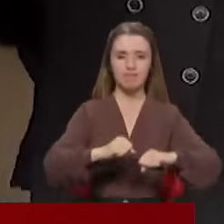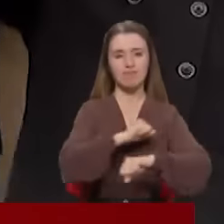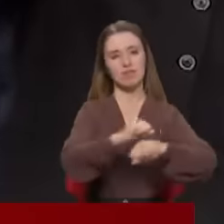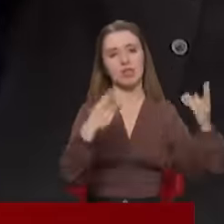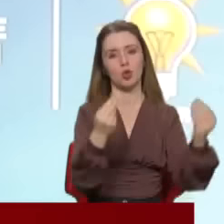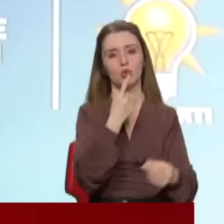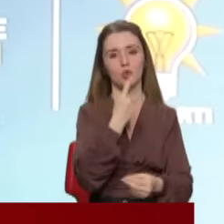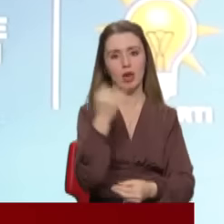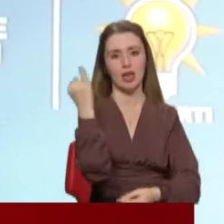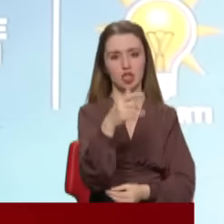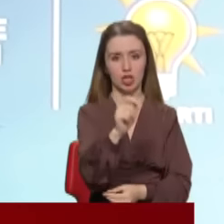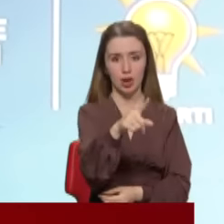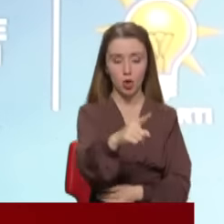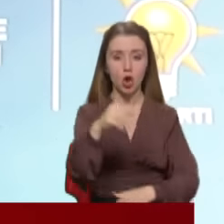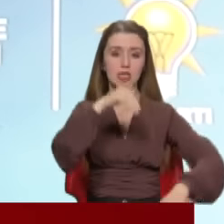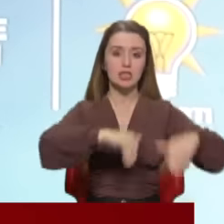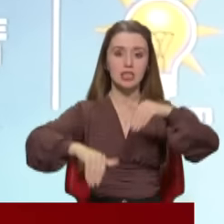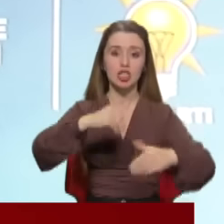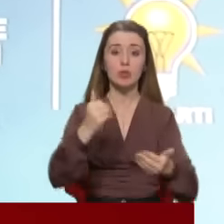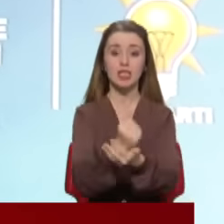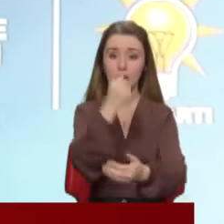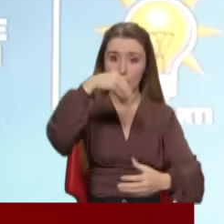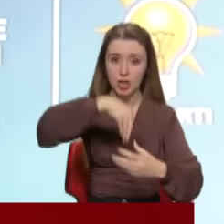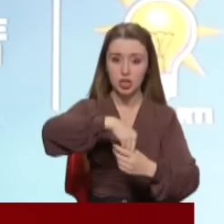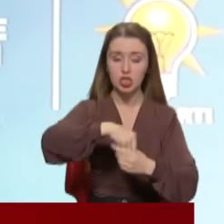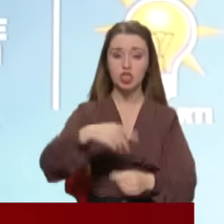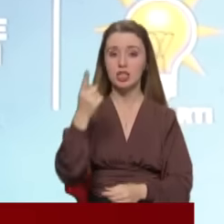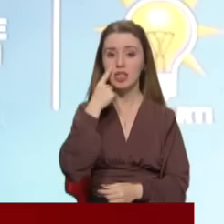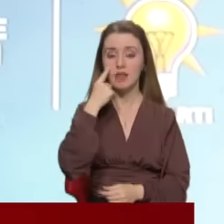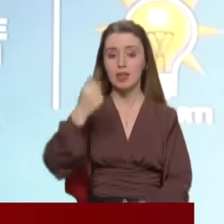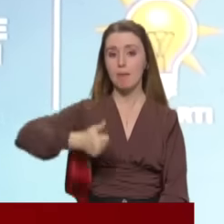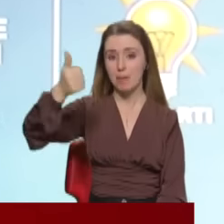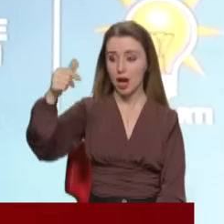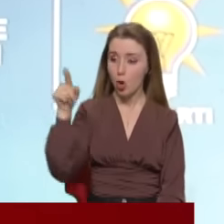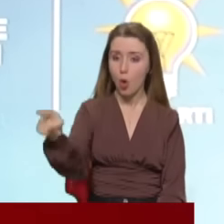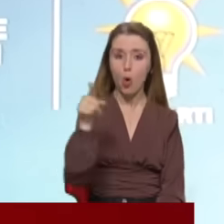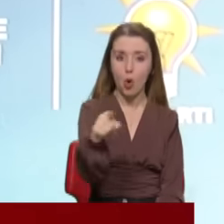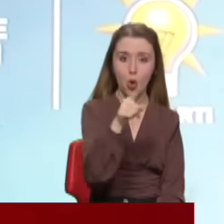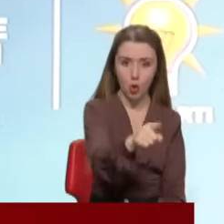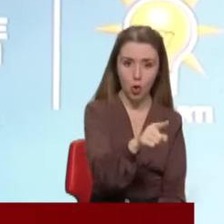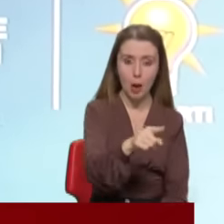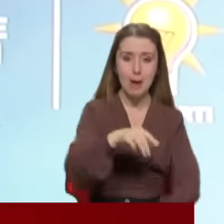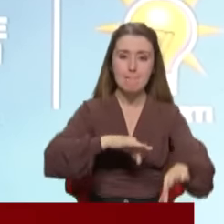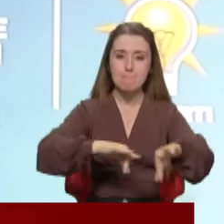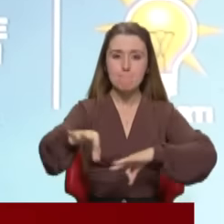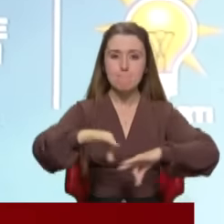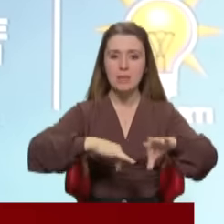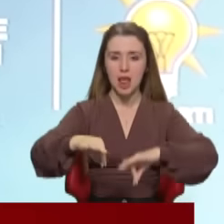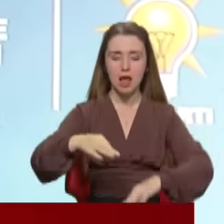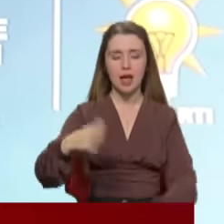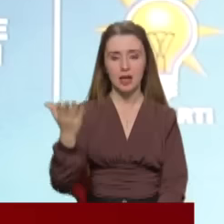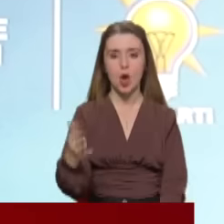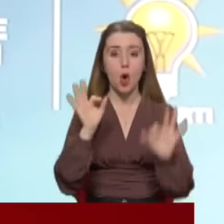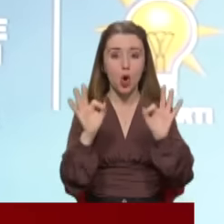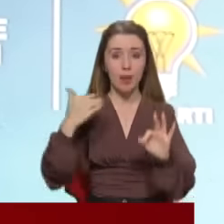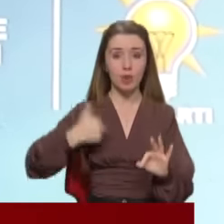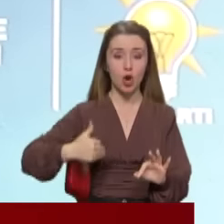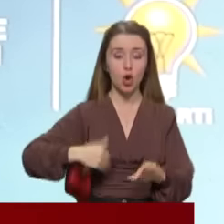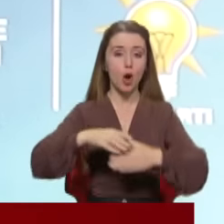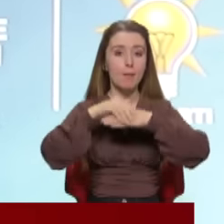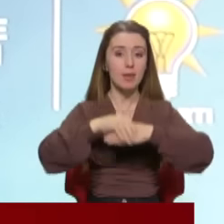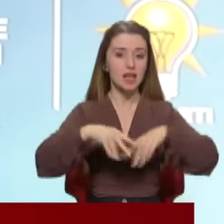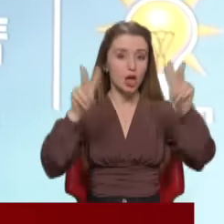diyerek eleştirdi. Seçim kazanmak uğruna devletin bakanlıklarını ve stratejik kurumlarını pazarlık